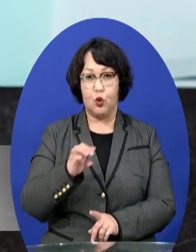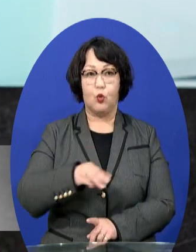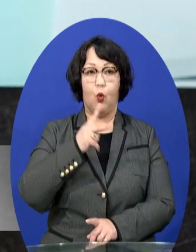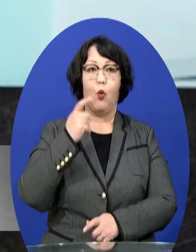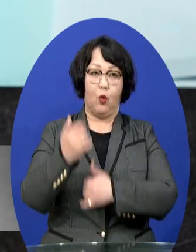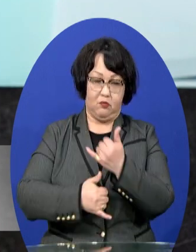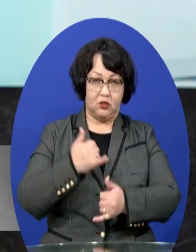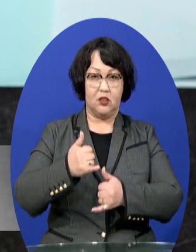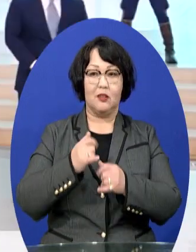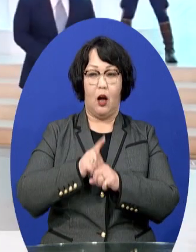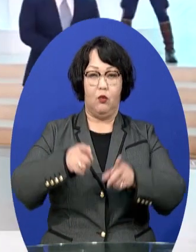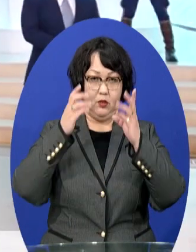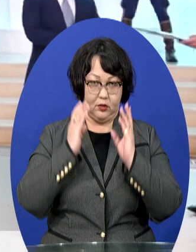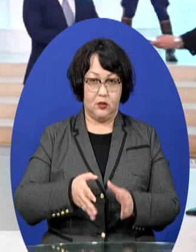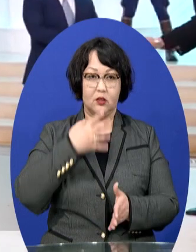энэхүү зарилгыг гаргалаа.